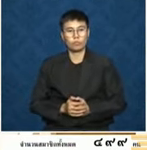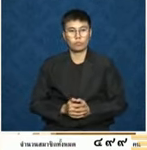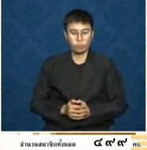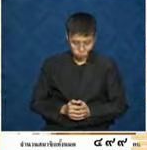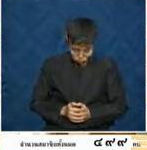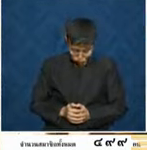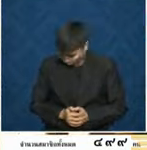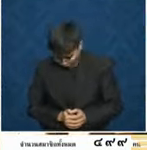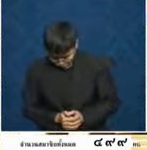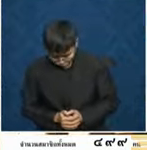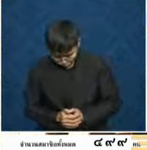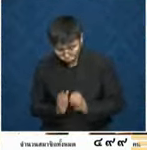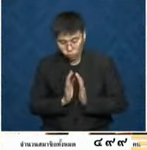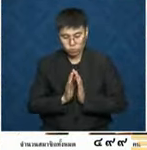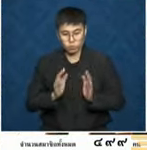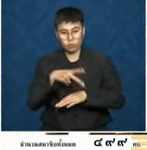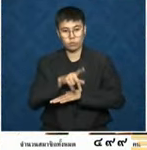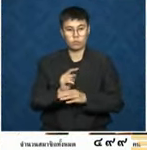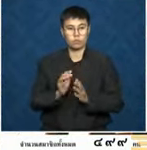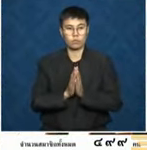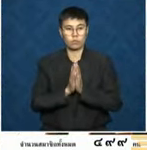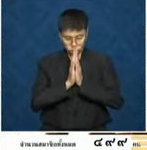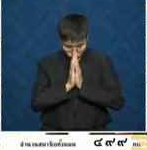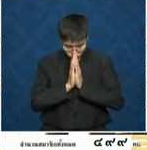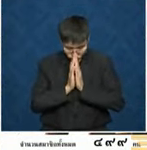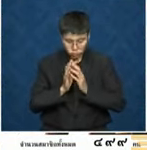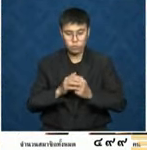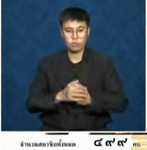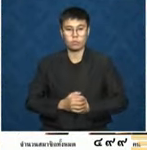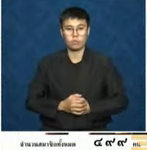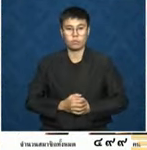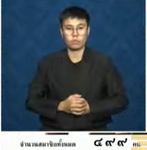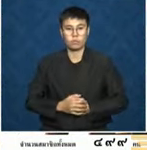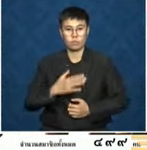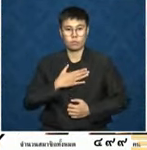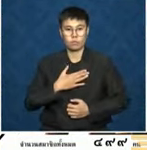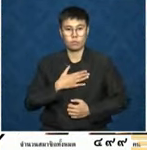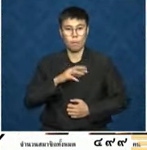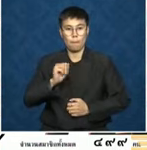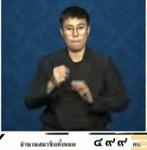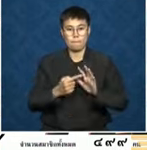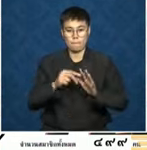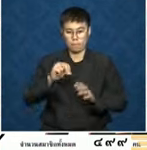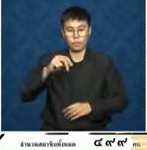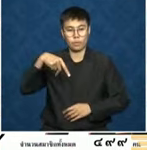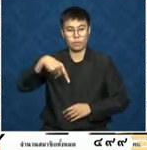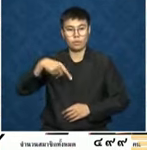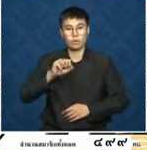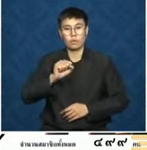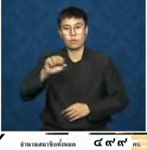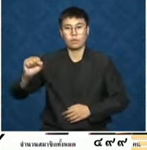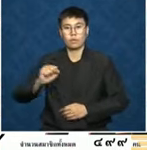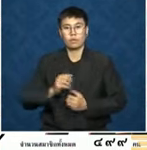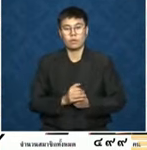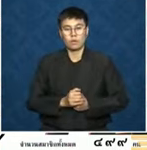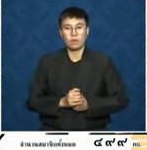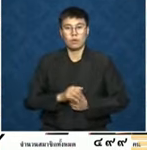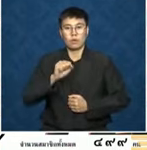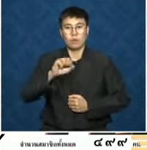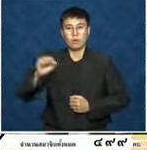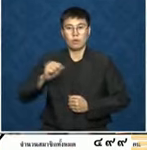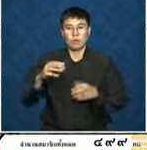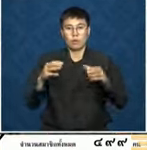ขอบคุณครับท่านประธานกราบเรียนท่านประธานสภาที่เคารพกระผมมานพคีรีพวดลสมาชิกสภาผู้แทนราษฎร